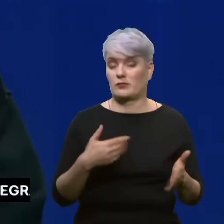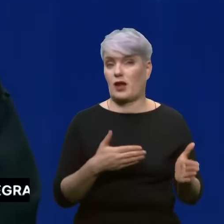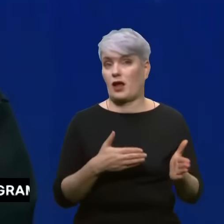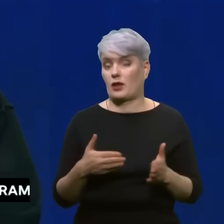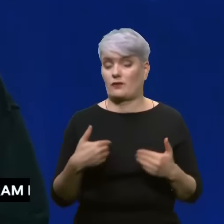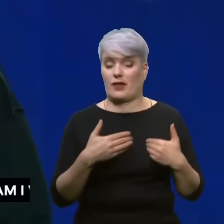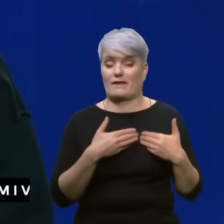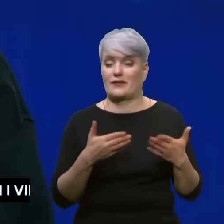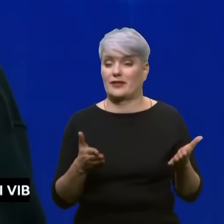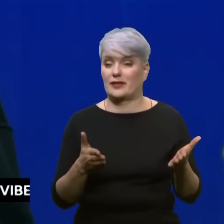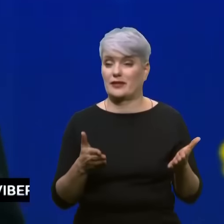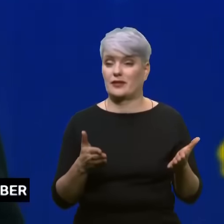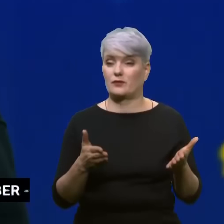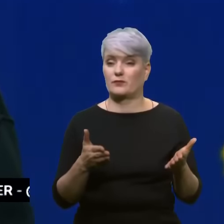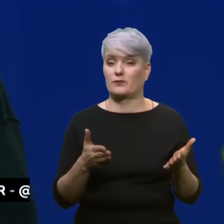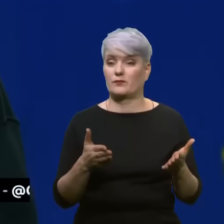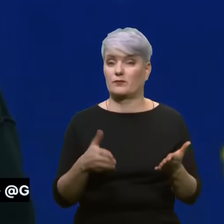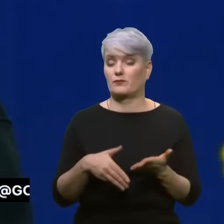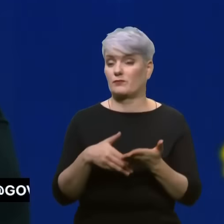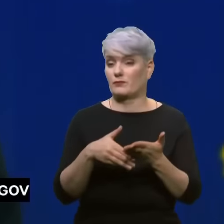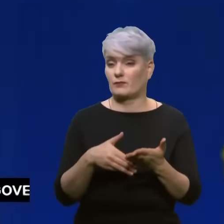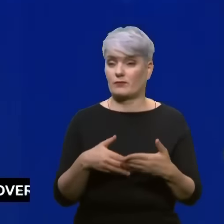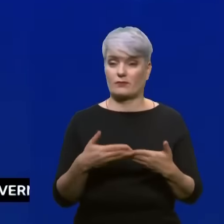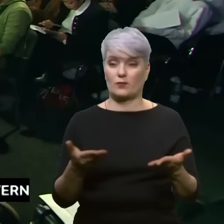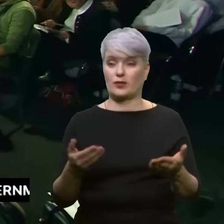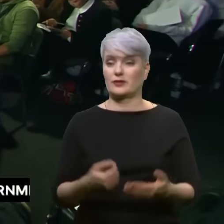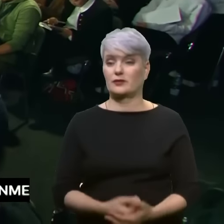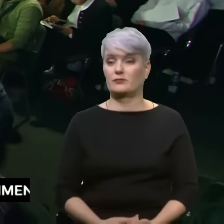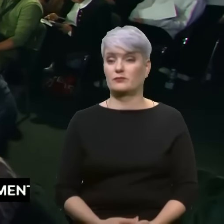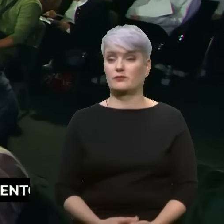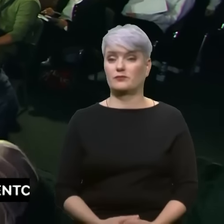я відкритий. Підставте плече, будь ласка.